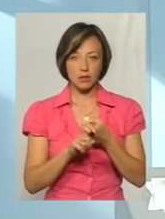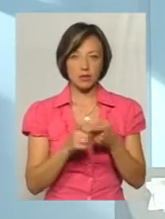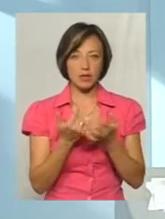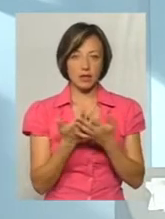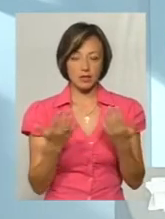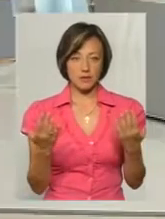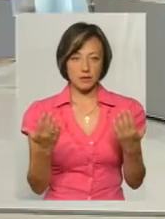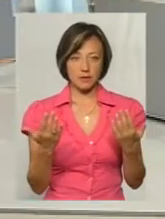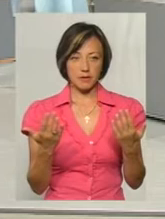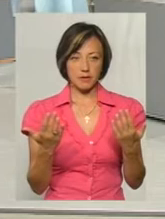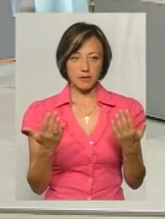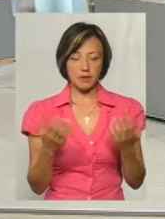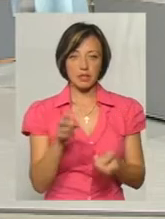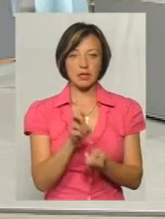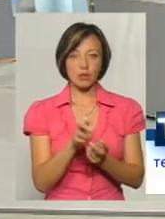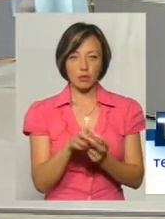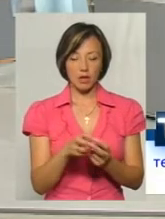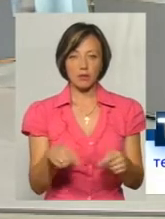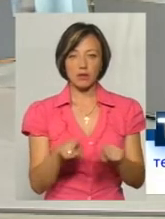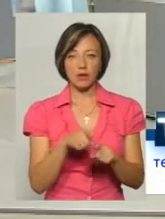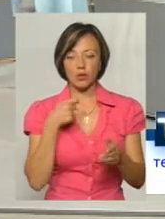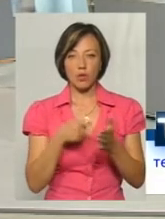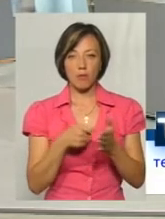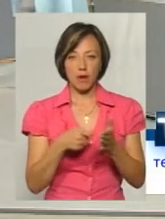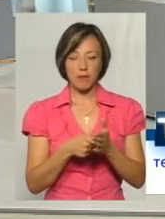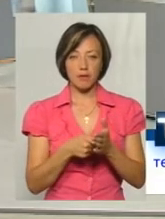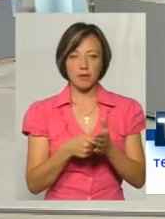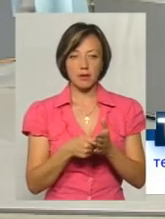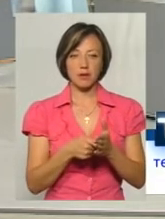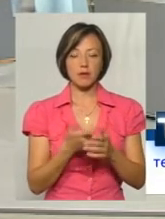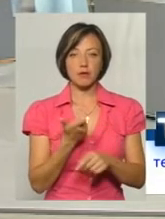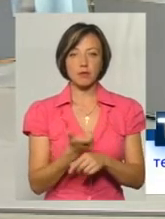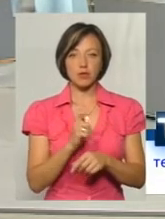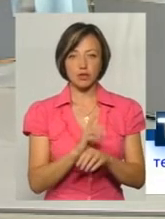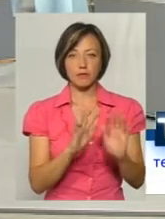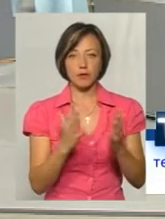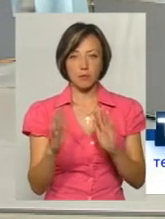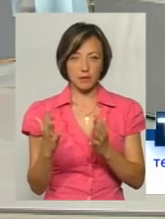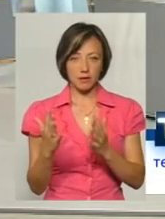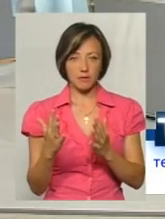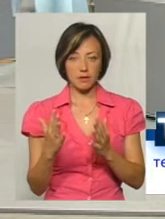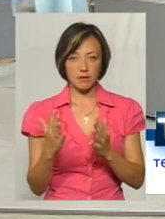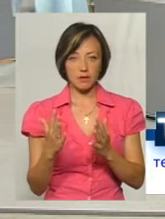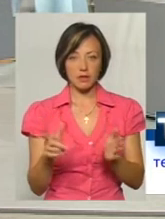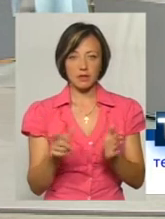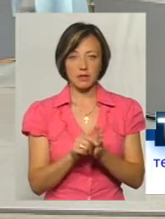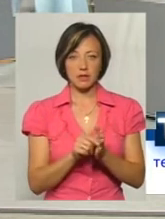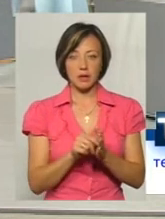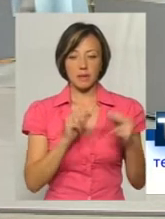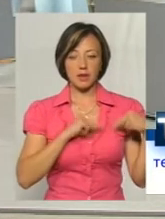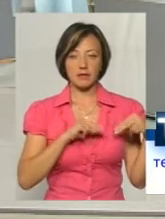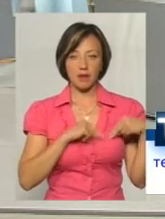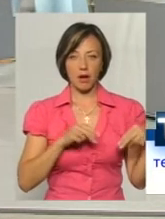різні. Як з гризунами, так і з кормами. І в більшості випадків з персоналом,